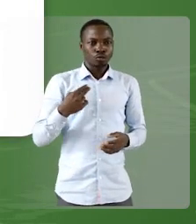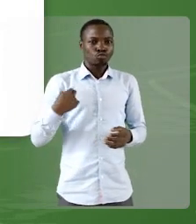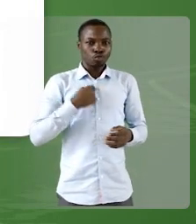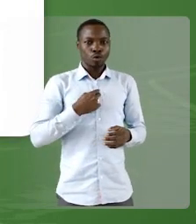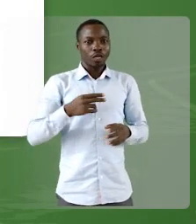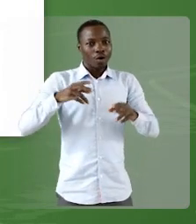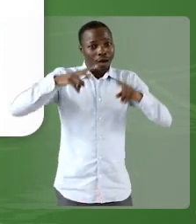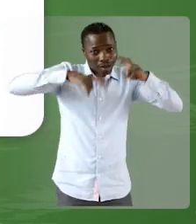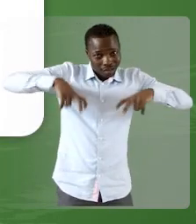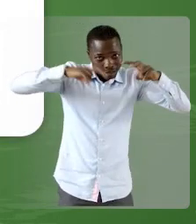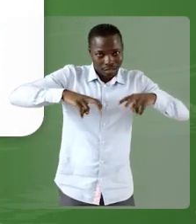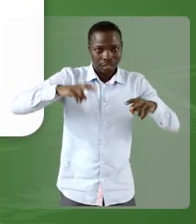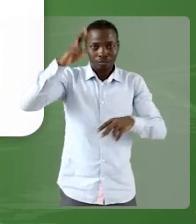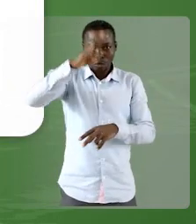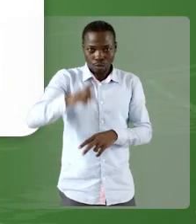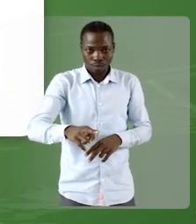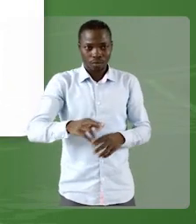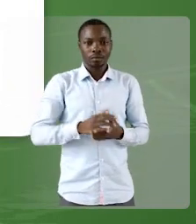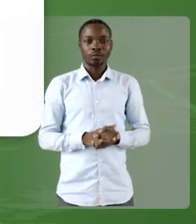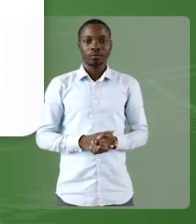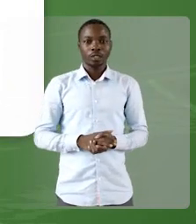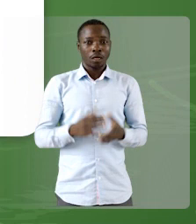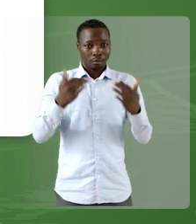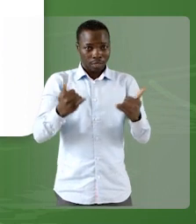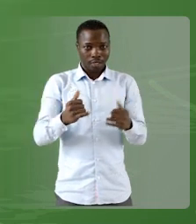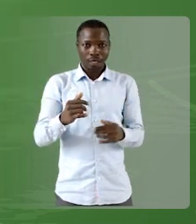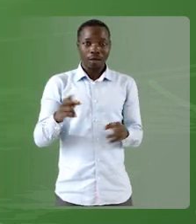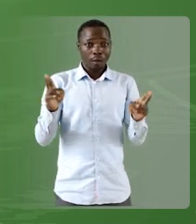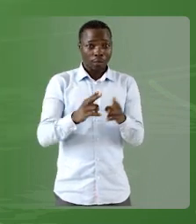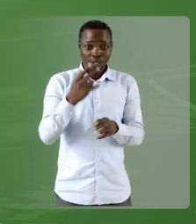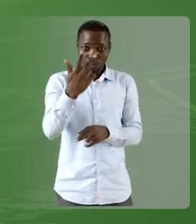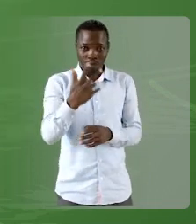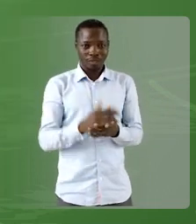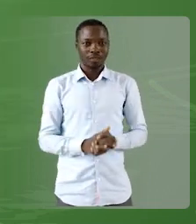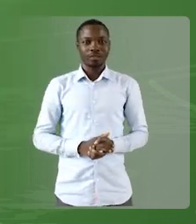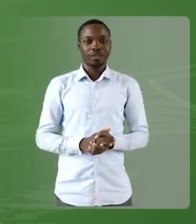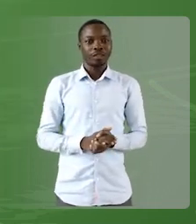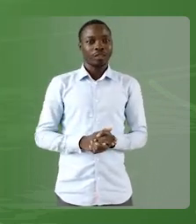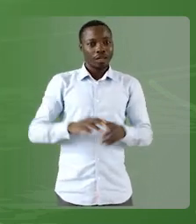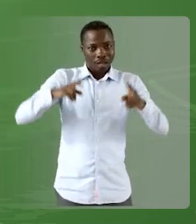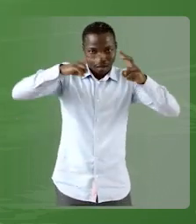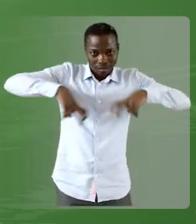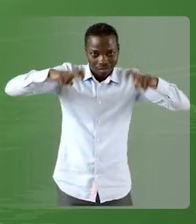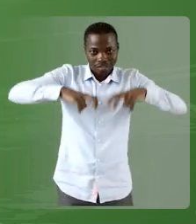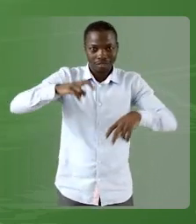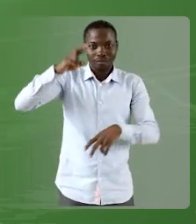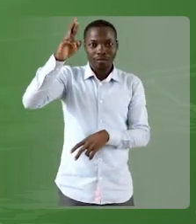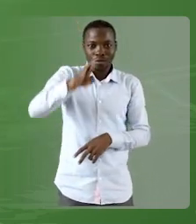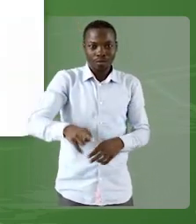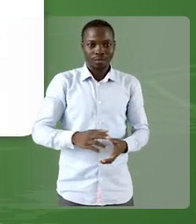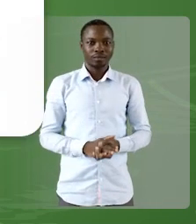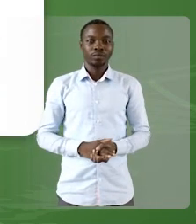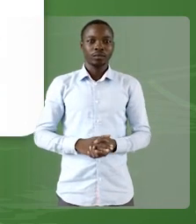allons les analyser. Alors, en petit 3, analyse des résultats. La